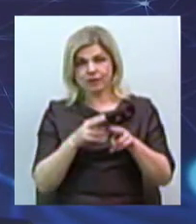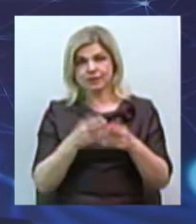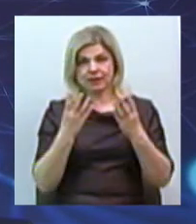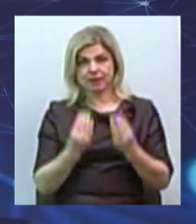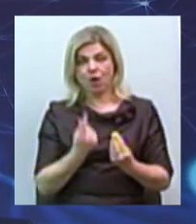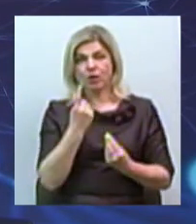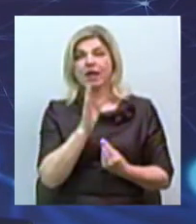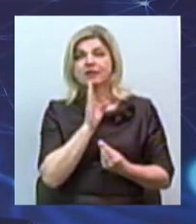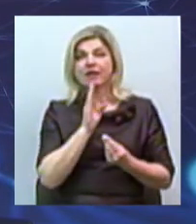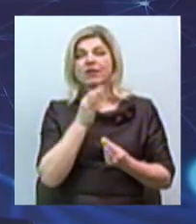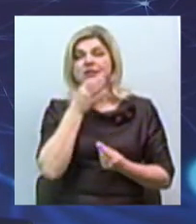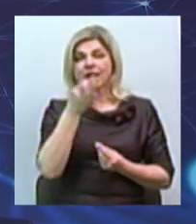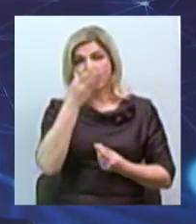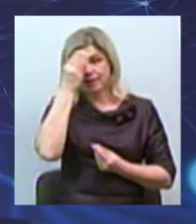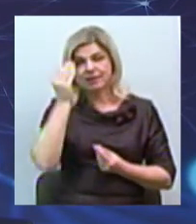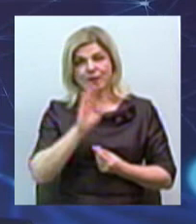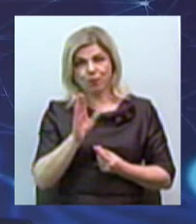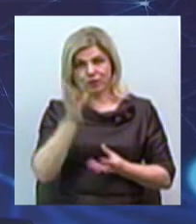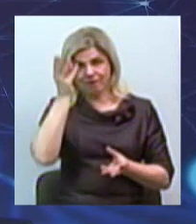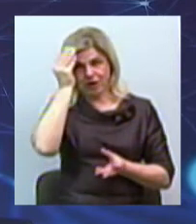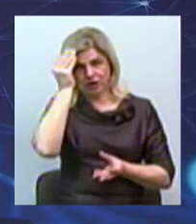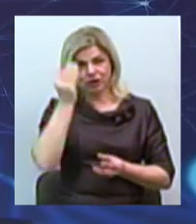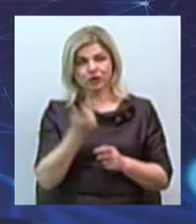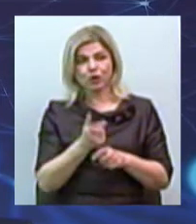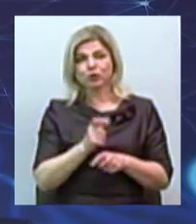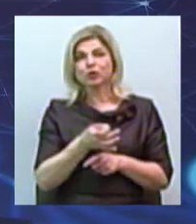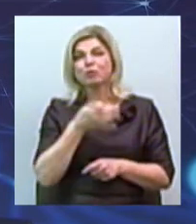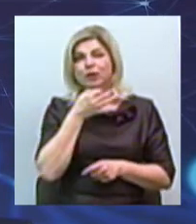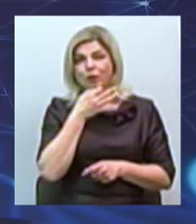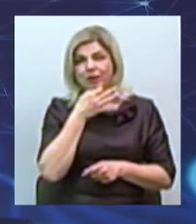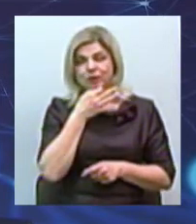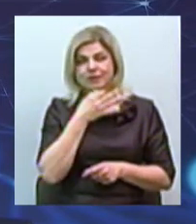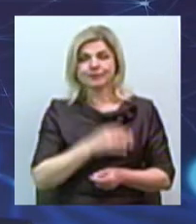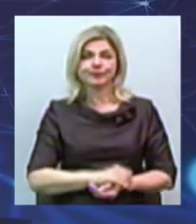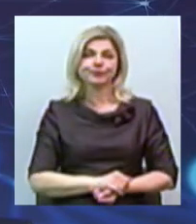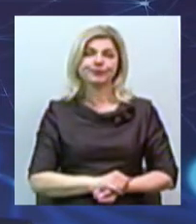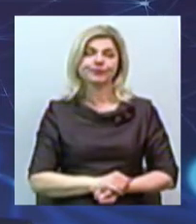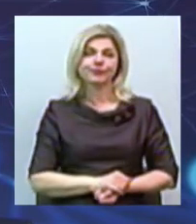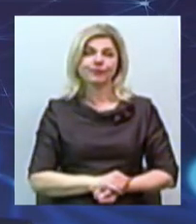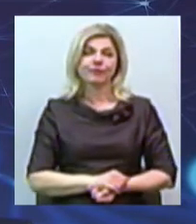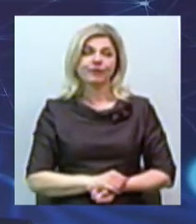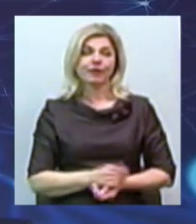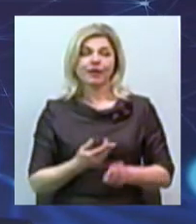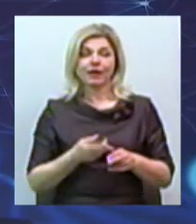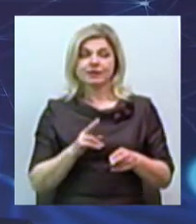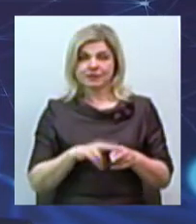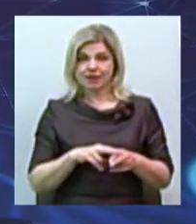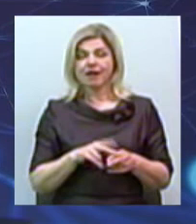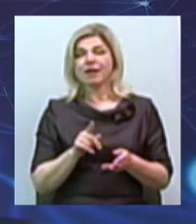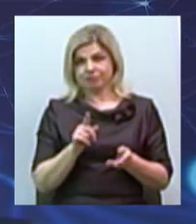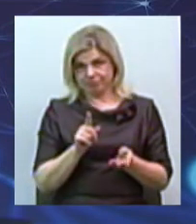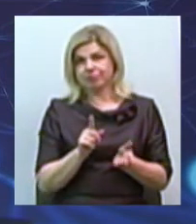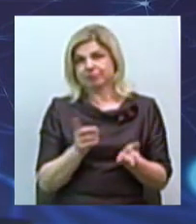дівчинка сказала: незабутні враження, дуже сподобалося. Ви знаєте, і це того вартує. Так що